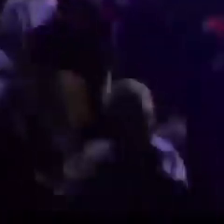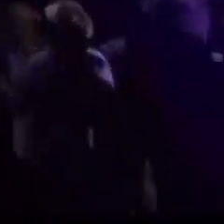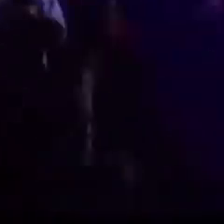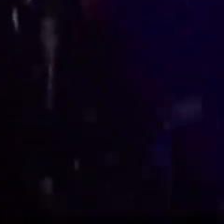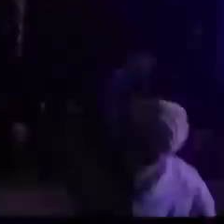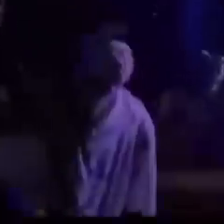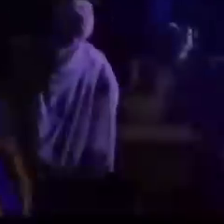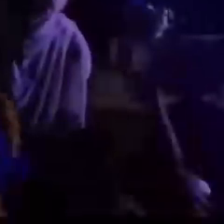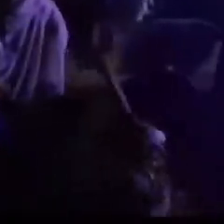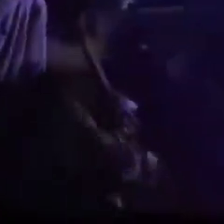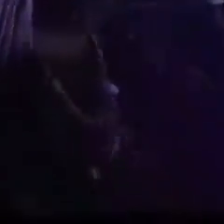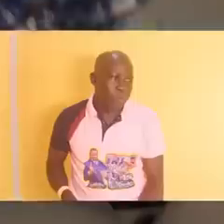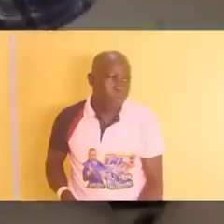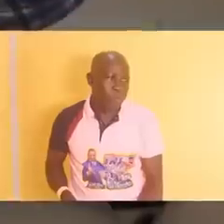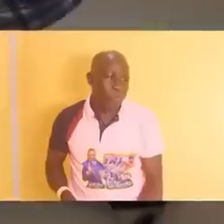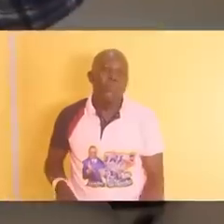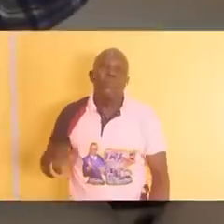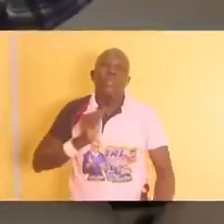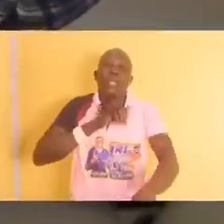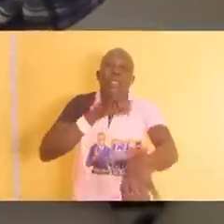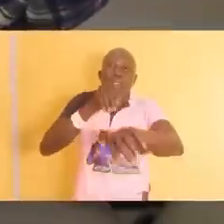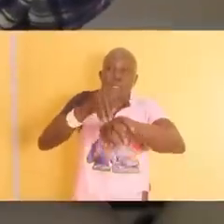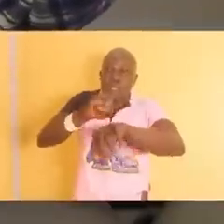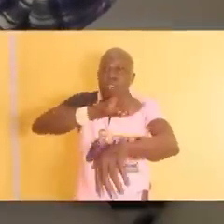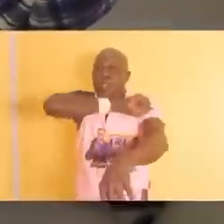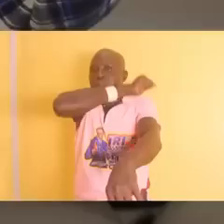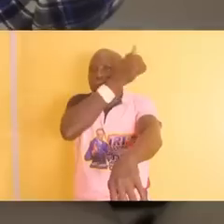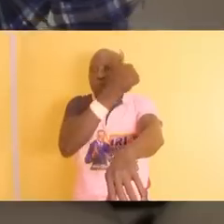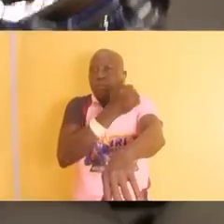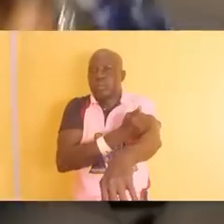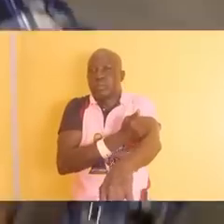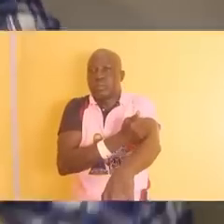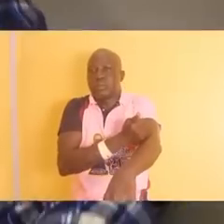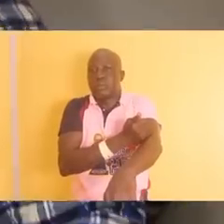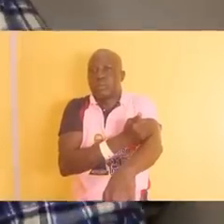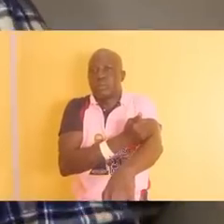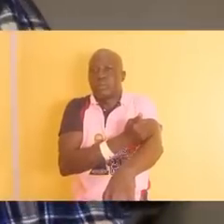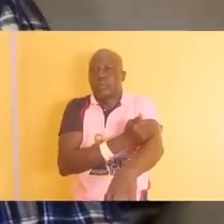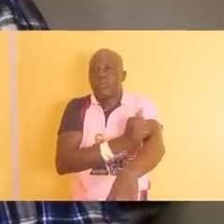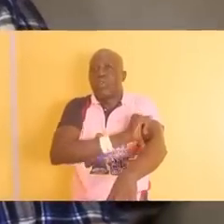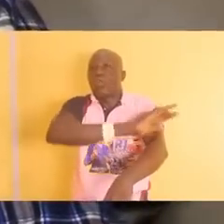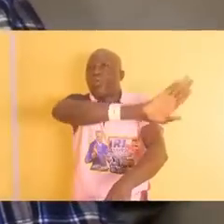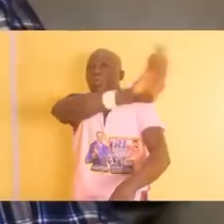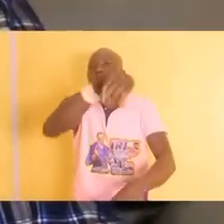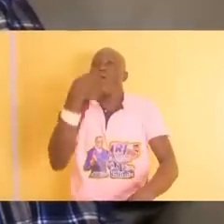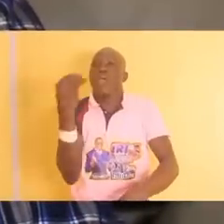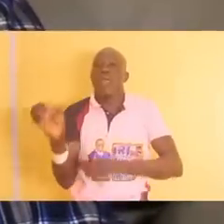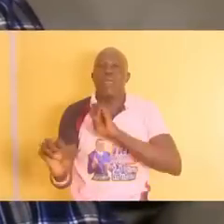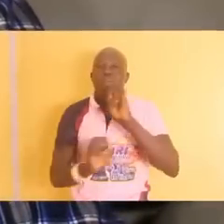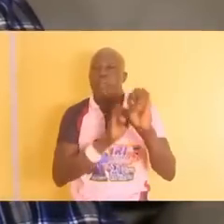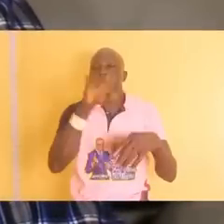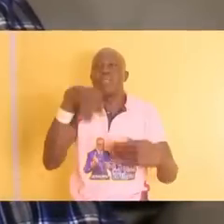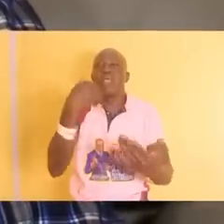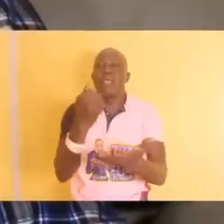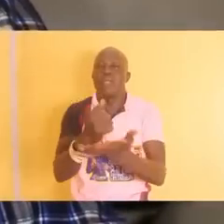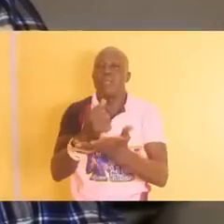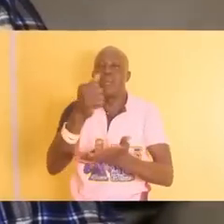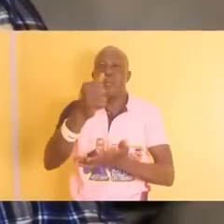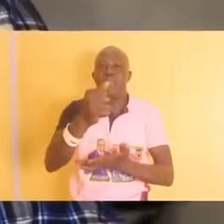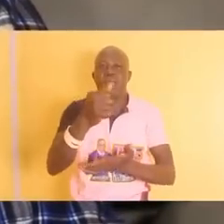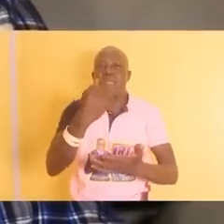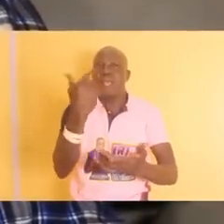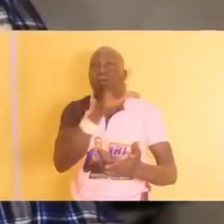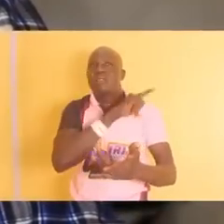ìwọ náà rẹ rí kan. Mo rán àṣẹjáde. I said for the authority. Gbogbo ẹ tó bá lè sàmì. Òṣèlú Adaka ṣe ìmẹ̀.